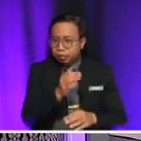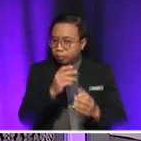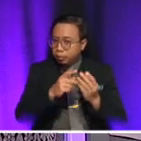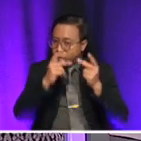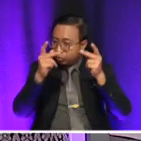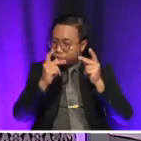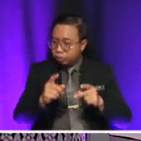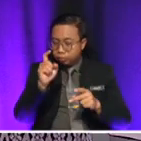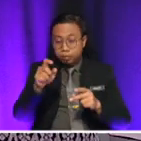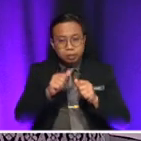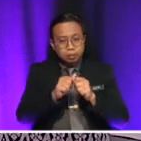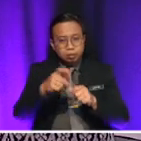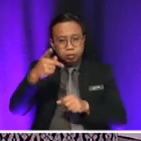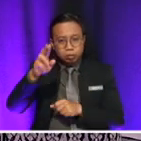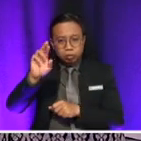kronologi